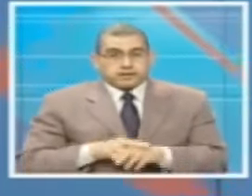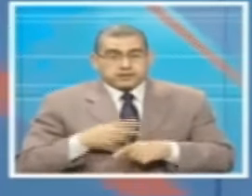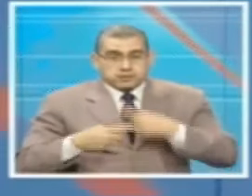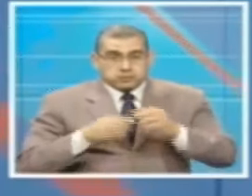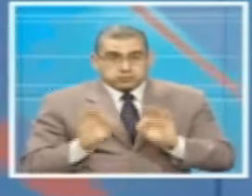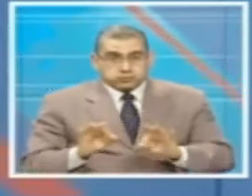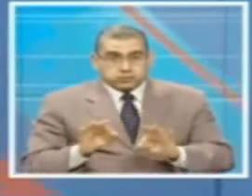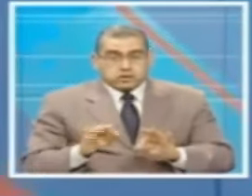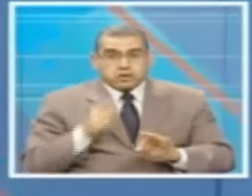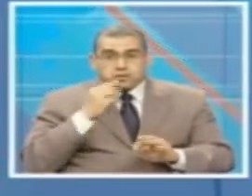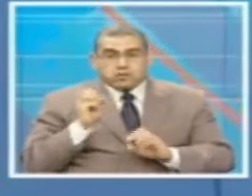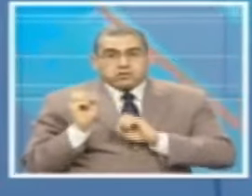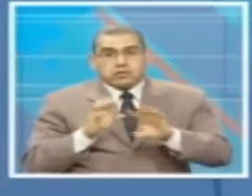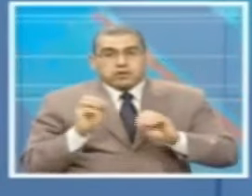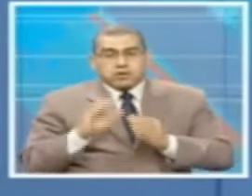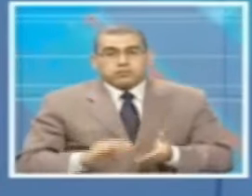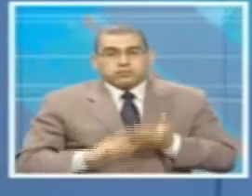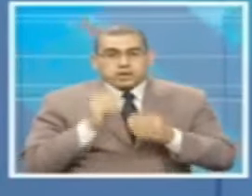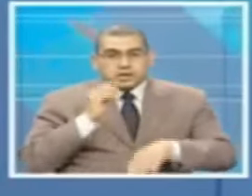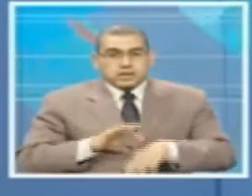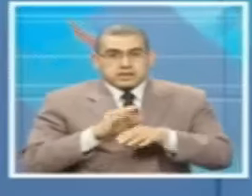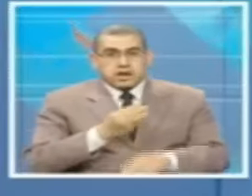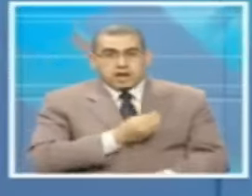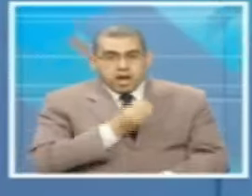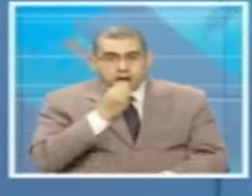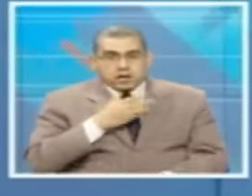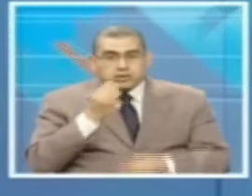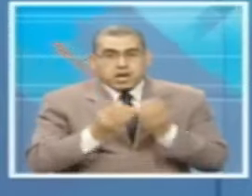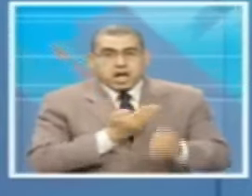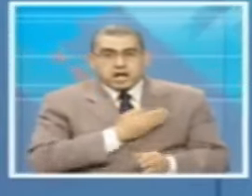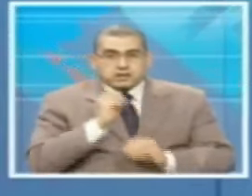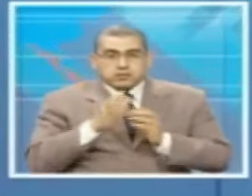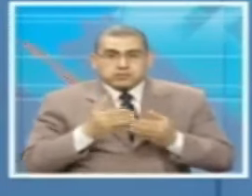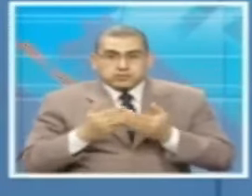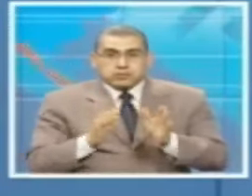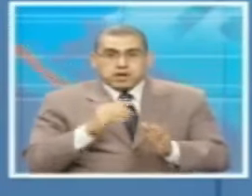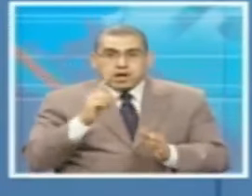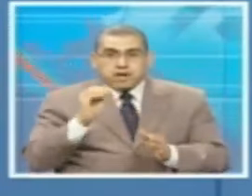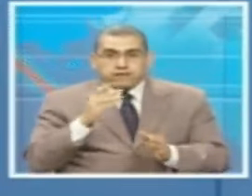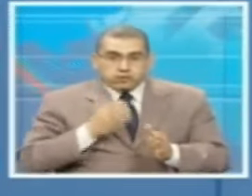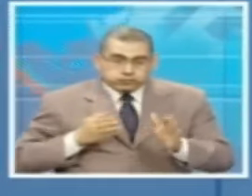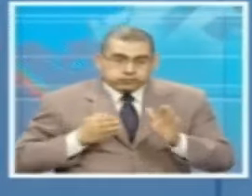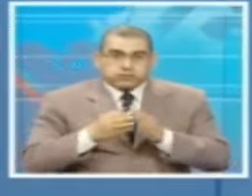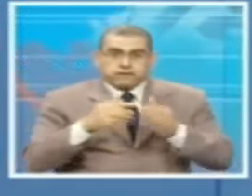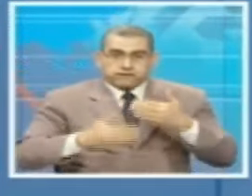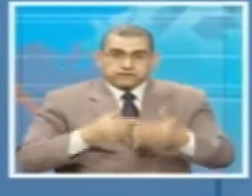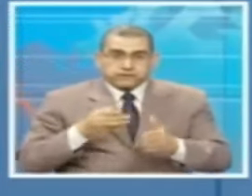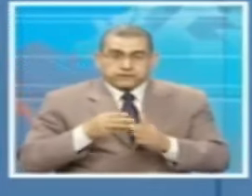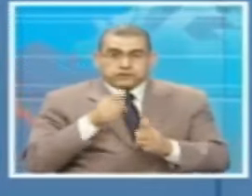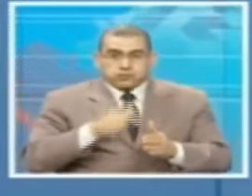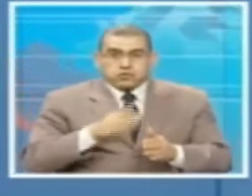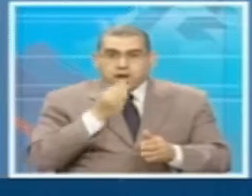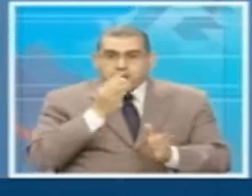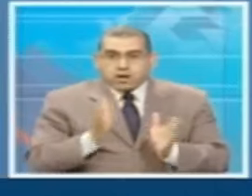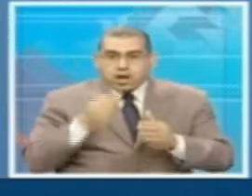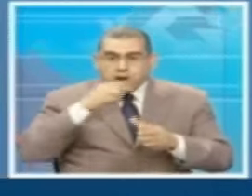وبالتزامن يتواصل تدفق المساعدات الإنسانية والغذائية إلى قطاع غزة عبر معبر رفح الحدودي، كما يتم إعداد